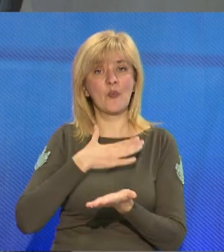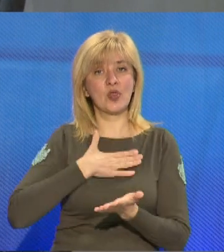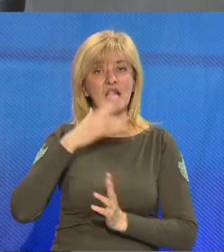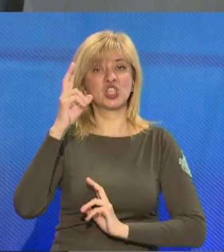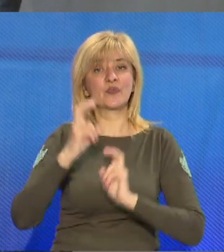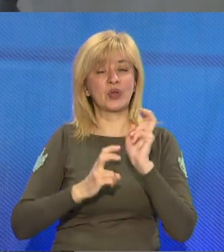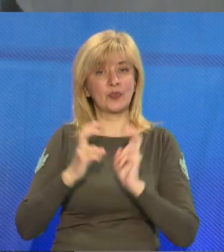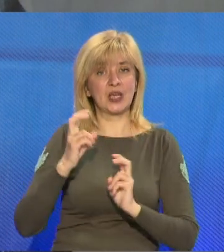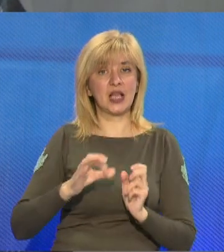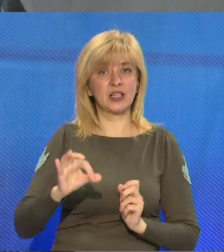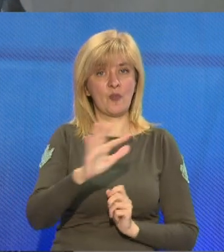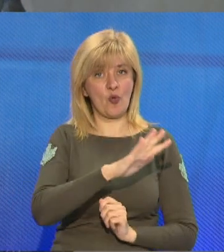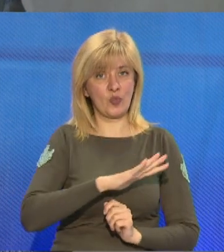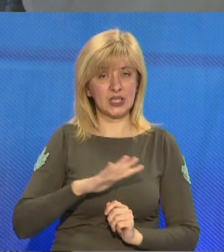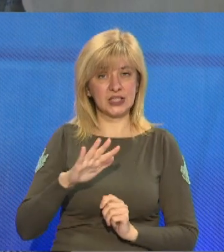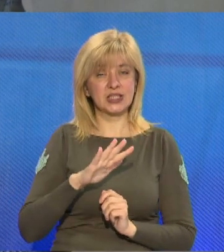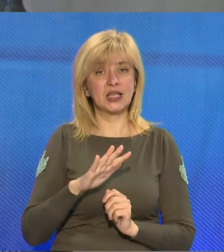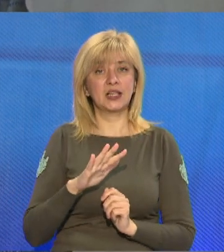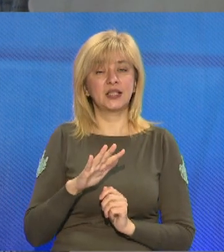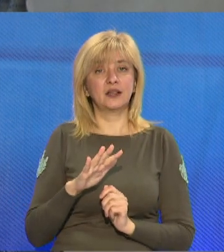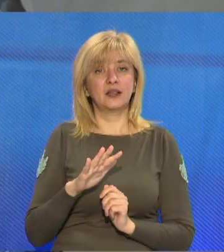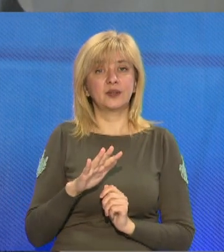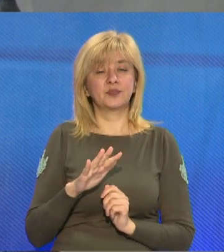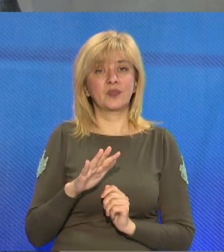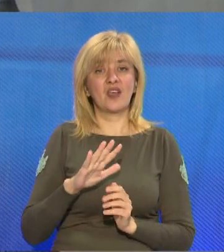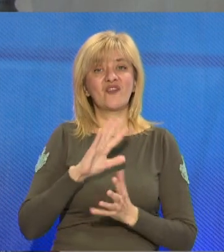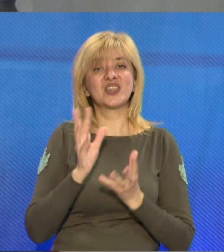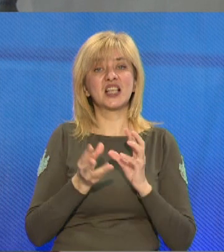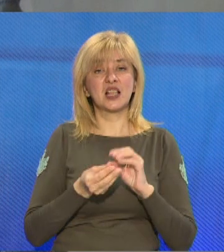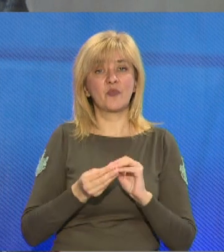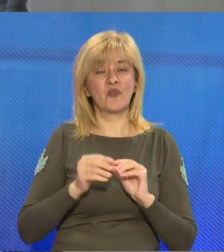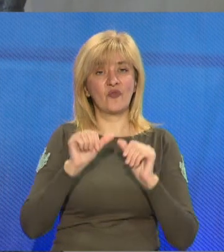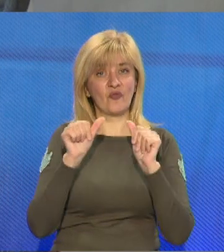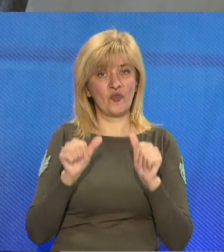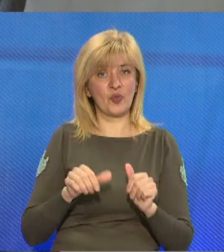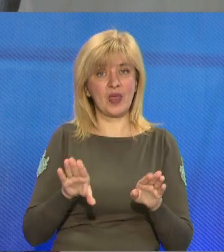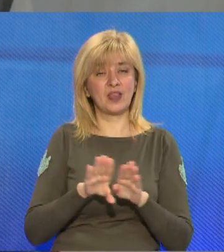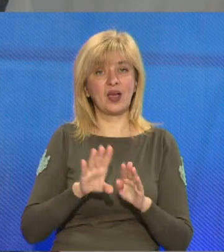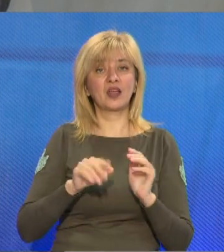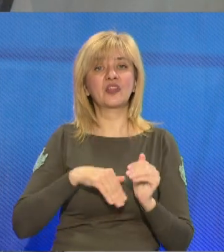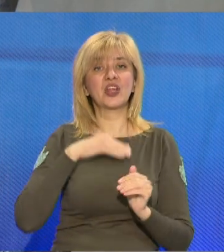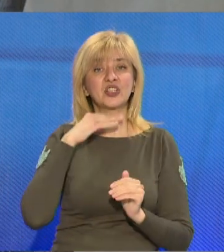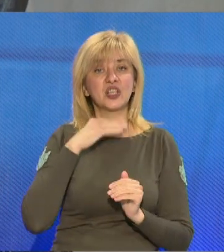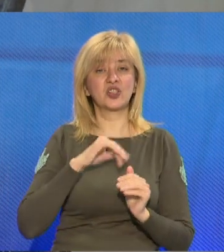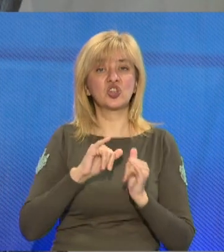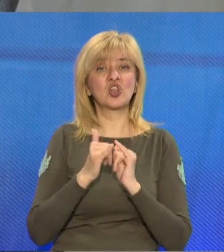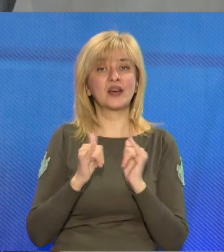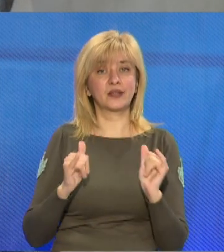нашего региона. Но в целом онлайн-форма, она такая сегодня достаточно развито уже,